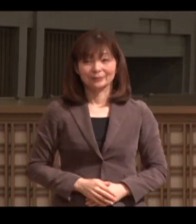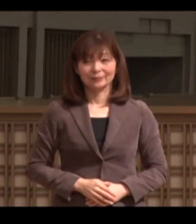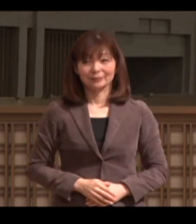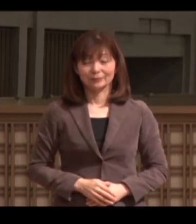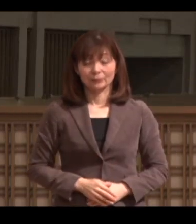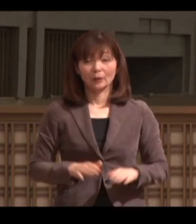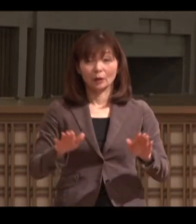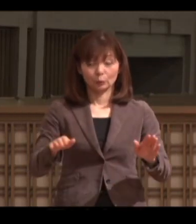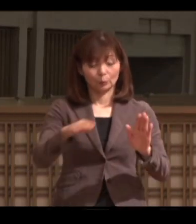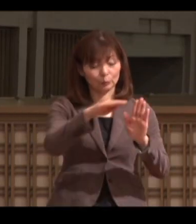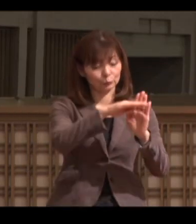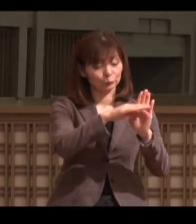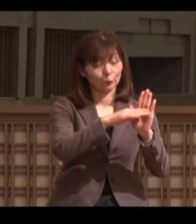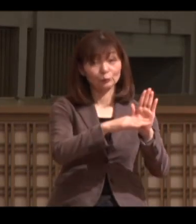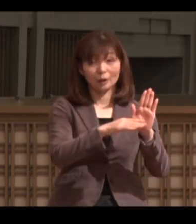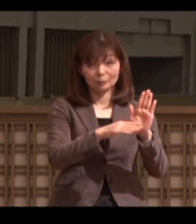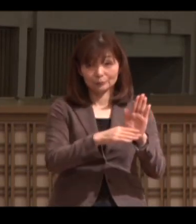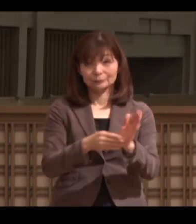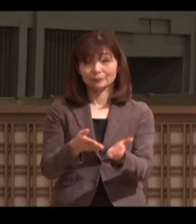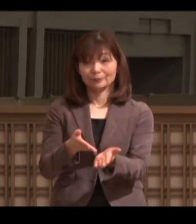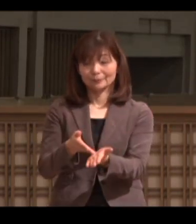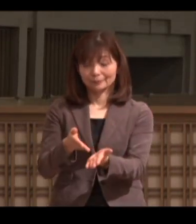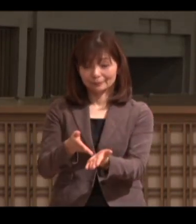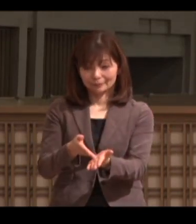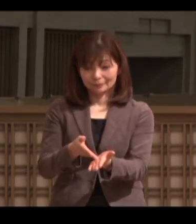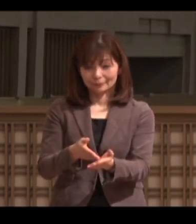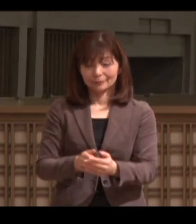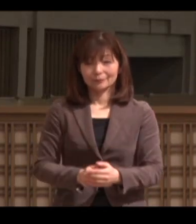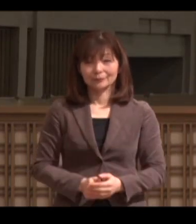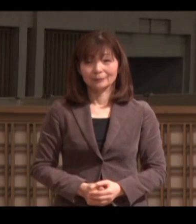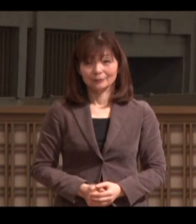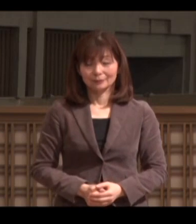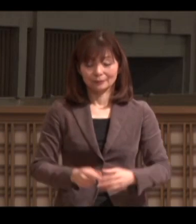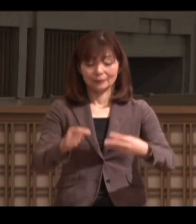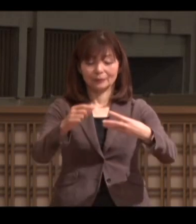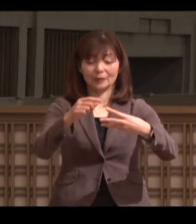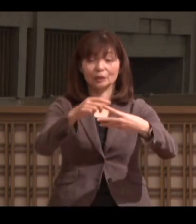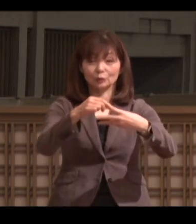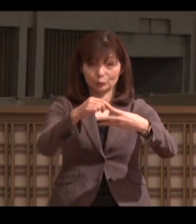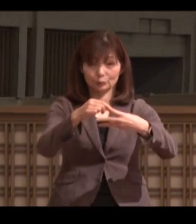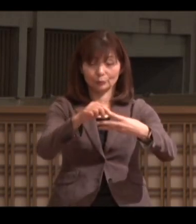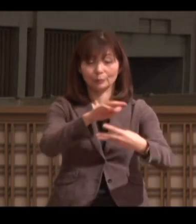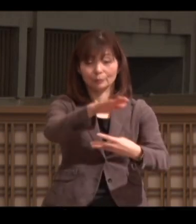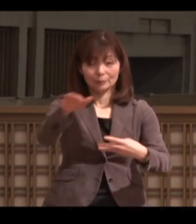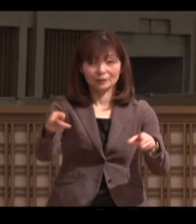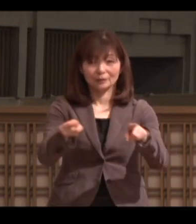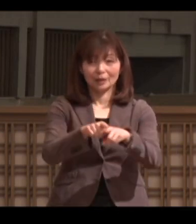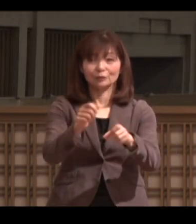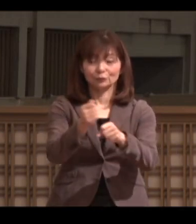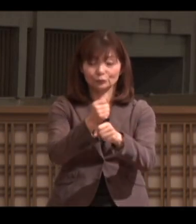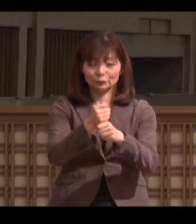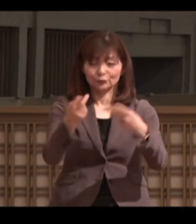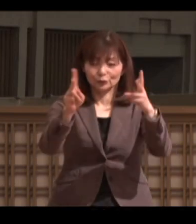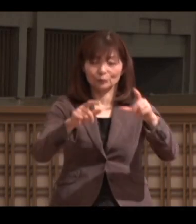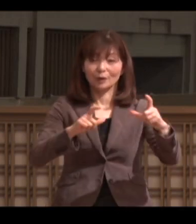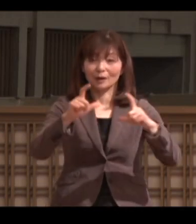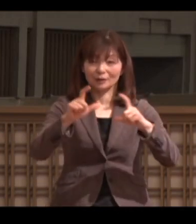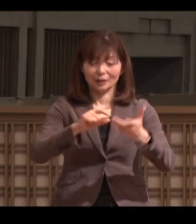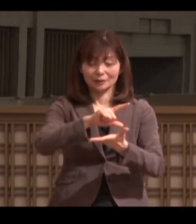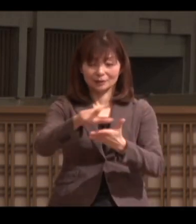ここで本日のプログラムについてご説明いたします第1部はみんなで作る広島